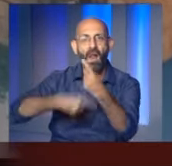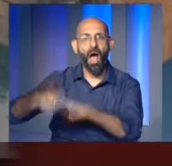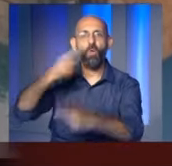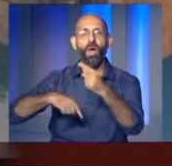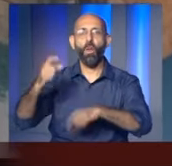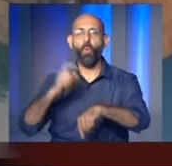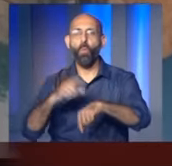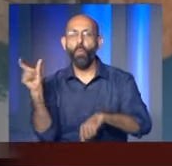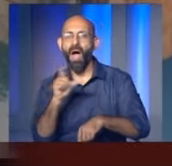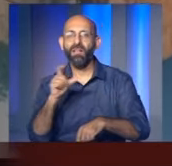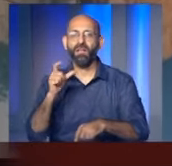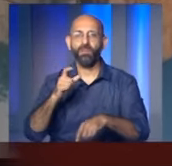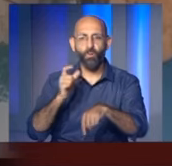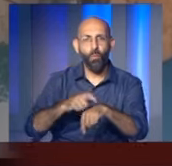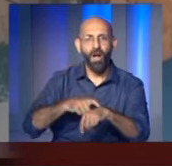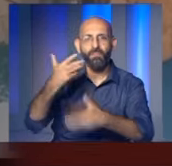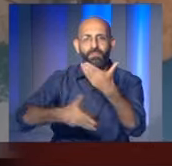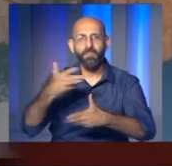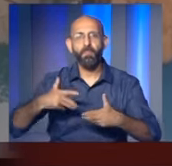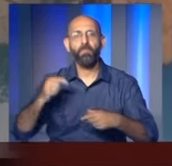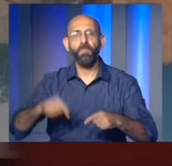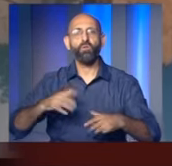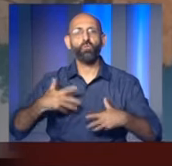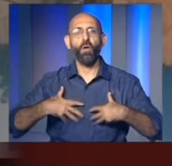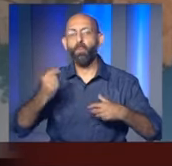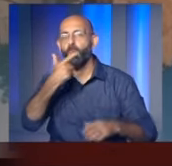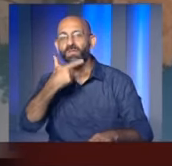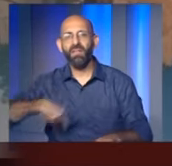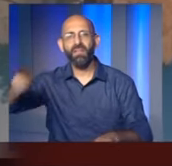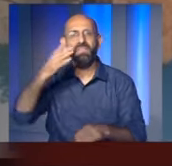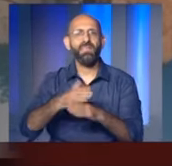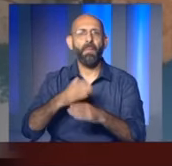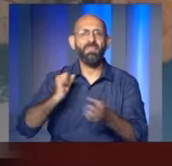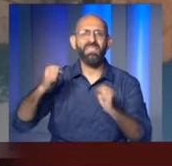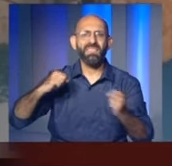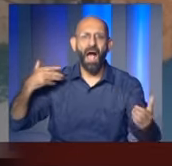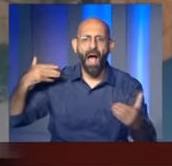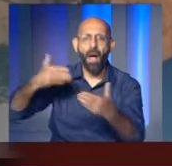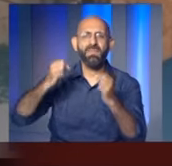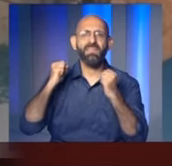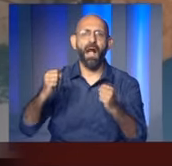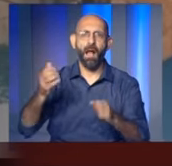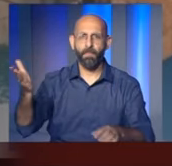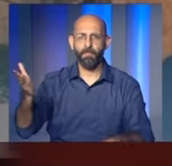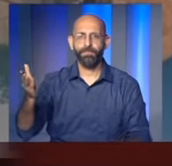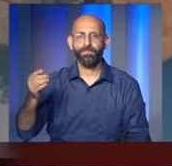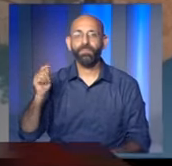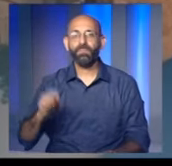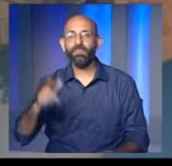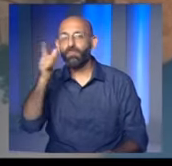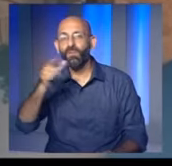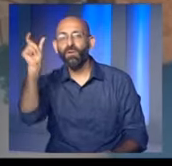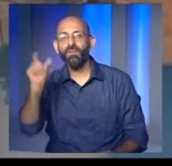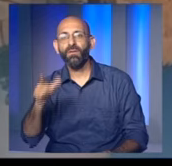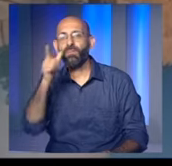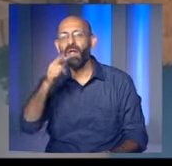عم تنشط وترجع تشتغل وتضحي من وقتها لحتى يدل في أمل بهالبلد، وهذه شغلة كتير إيجابية خاصة بعد كل